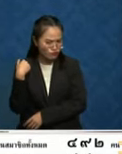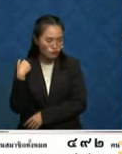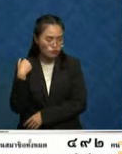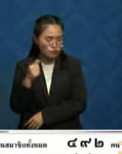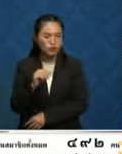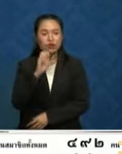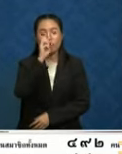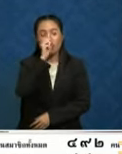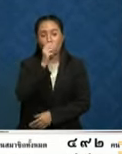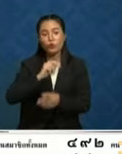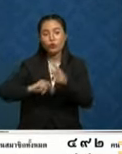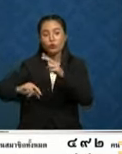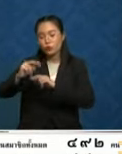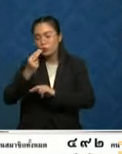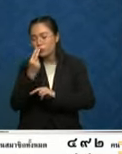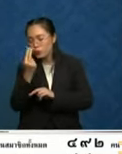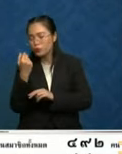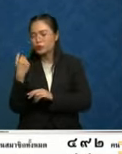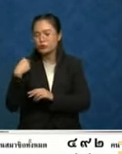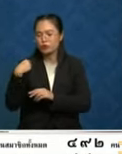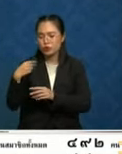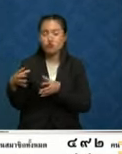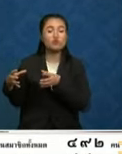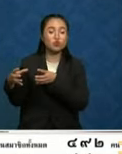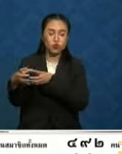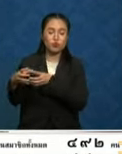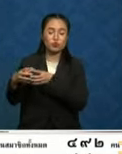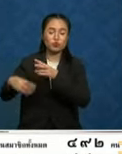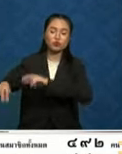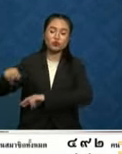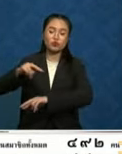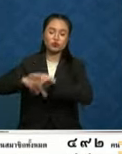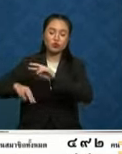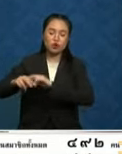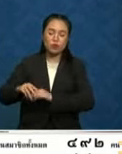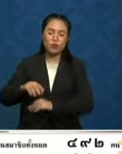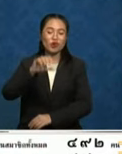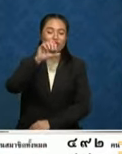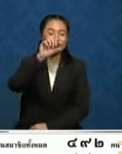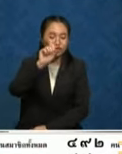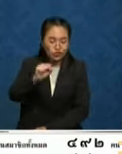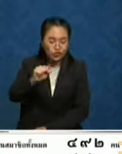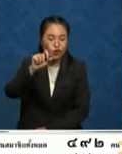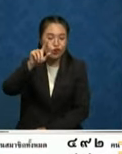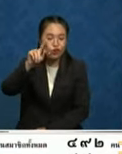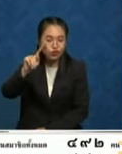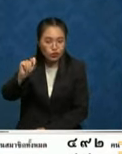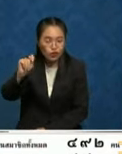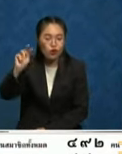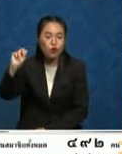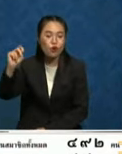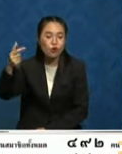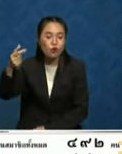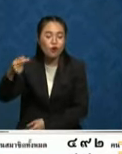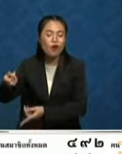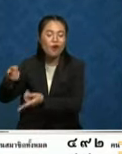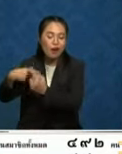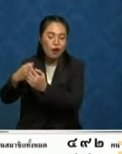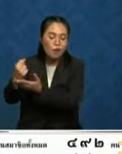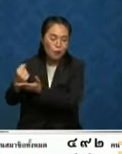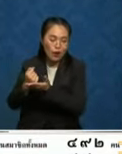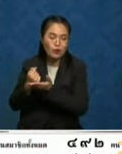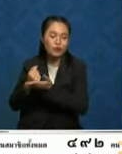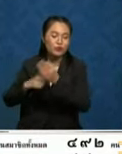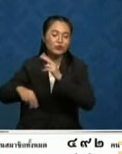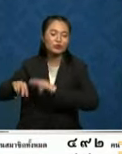มีการมีองค์กรตรวจสอบภายในแล้วก็ให้สตงหรือหน่วยงานที่สตงเห็นชอบ